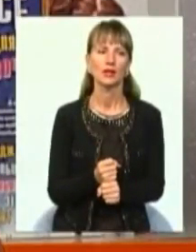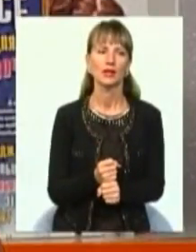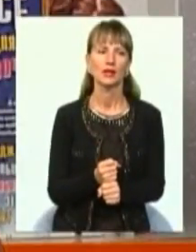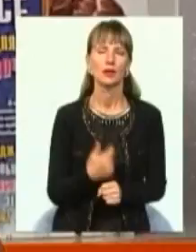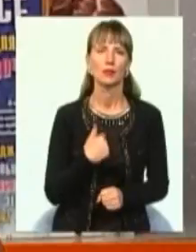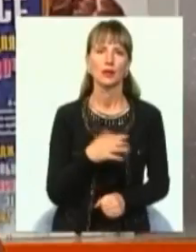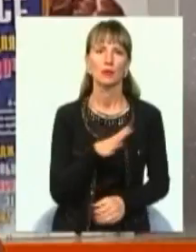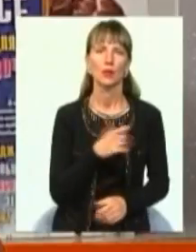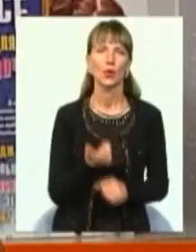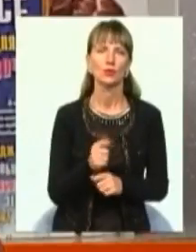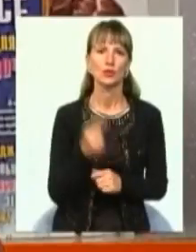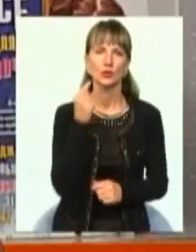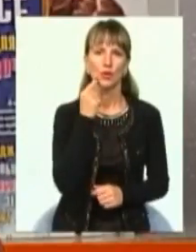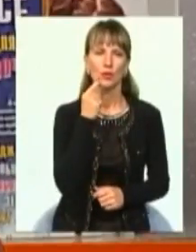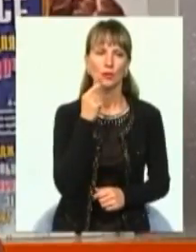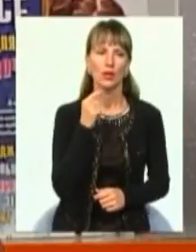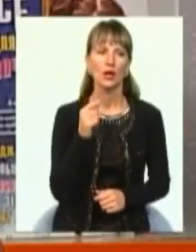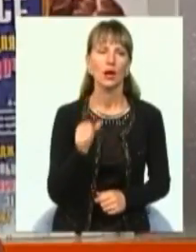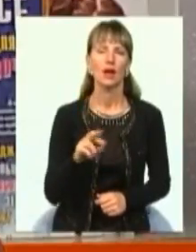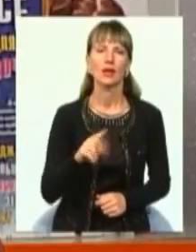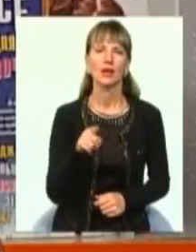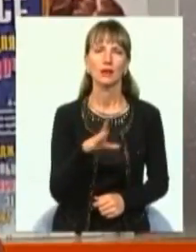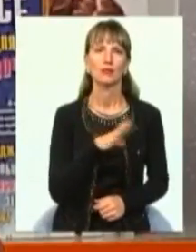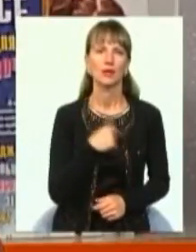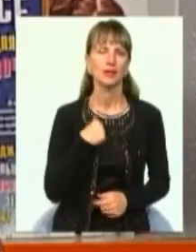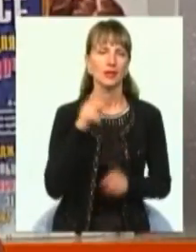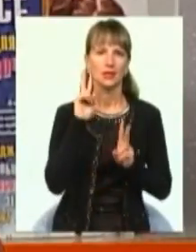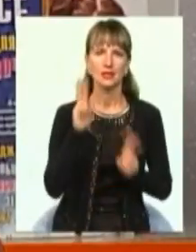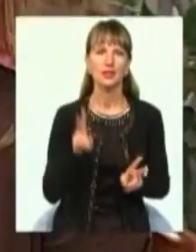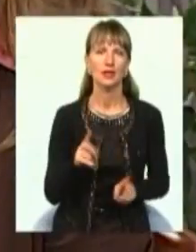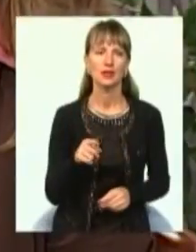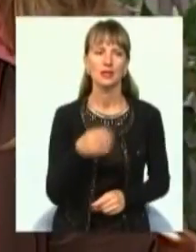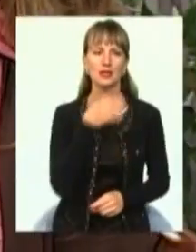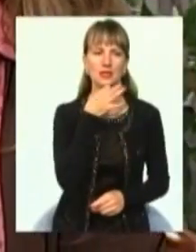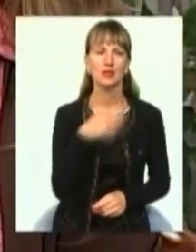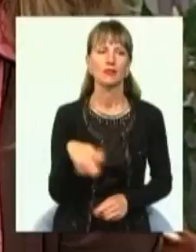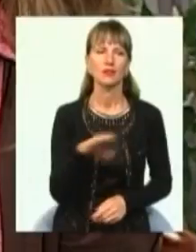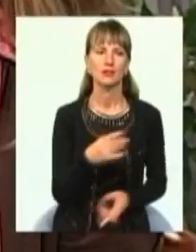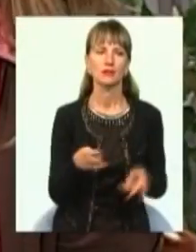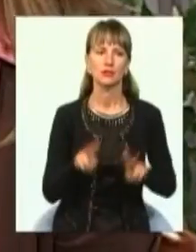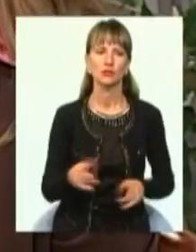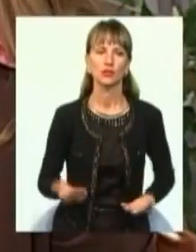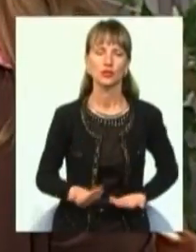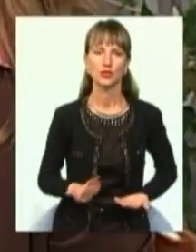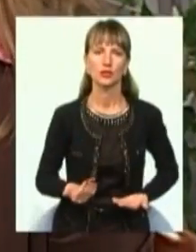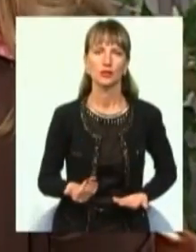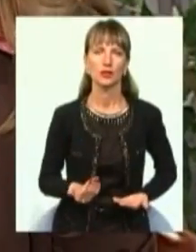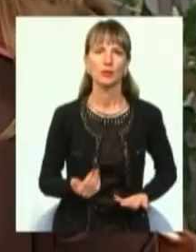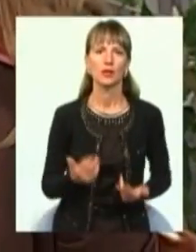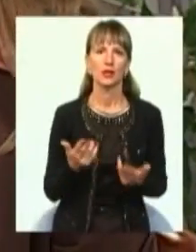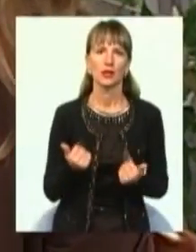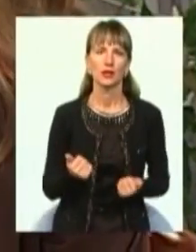Мені було дуже соромно, а як їм було, я не знаю. Ти мені хоч скажи, всі залишилися живими чи...